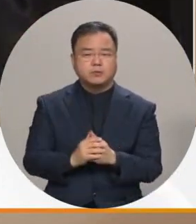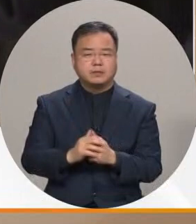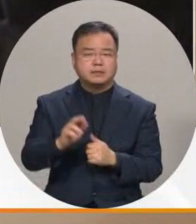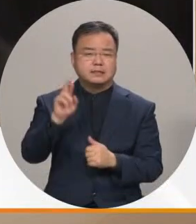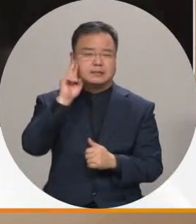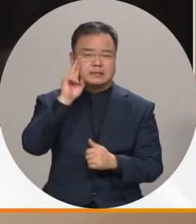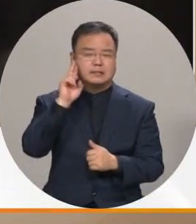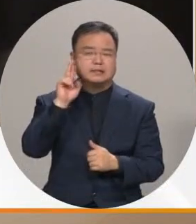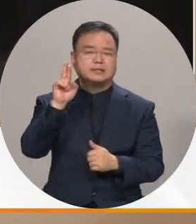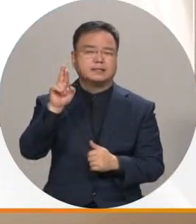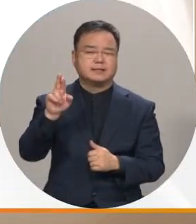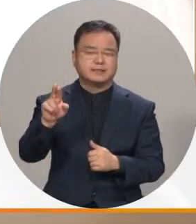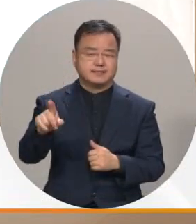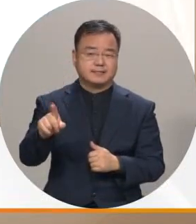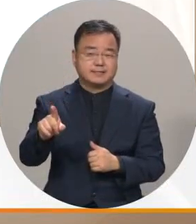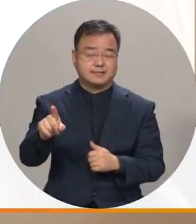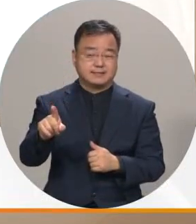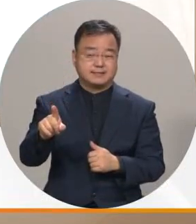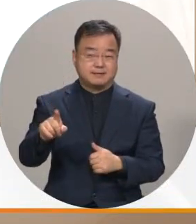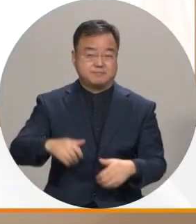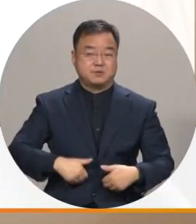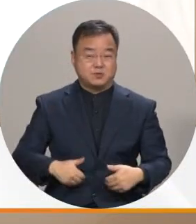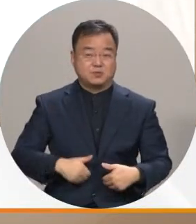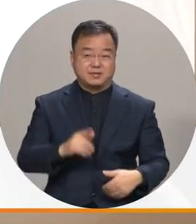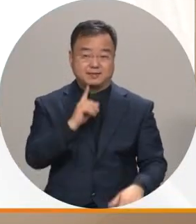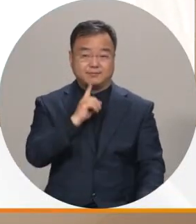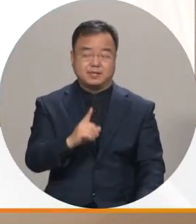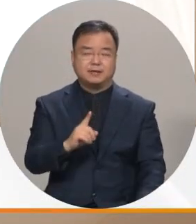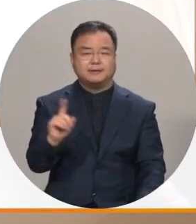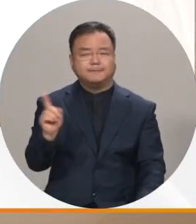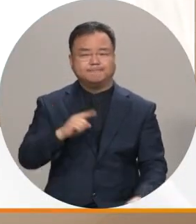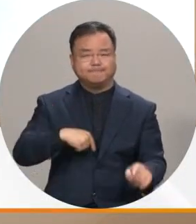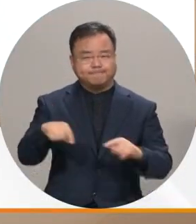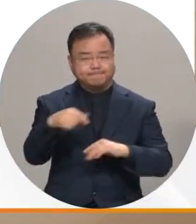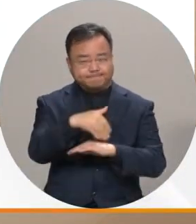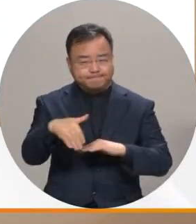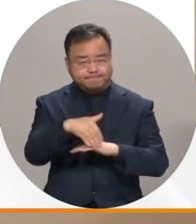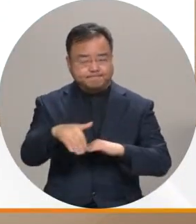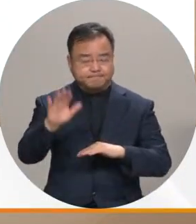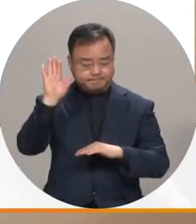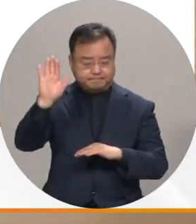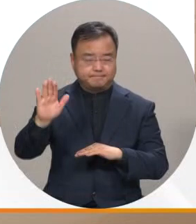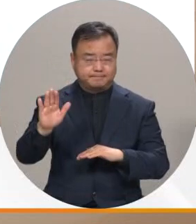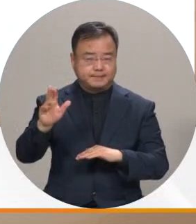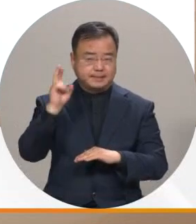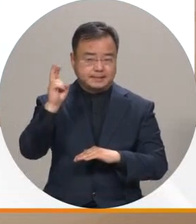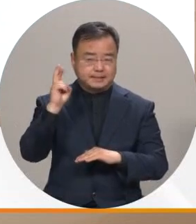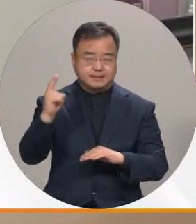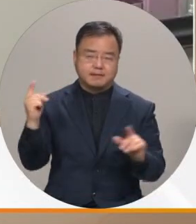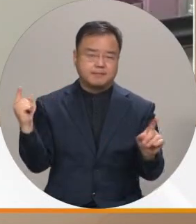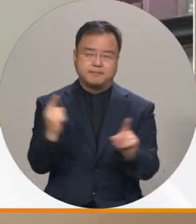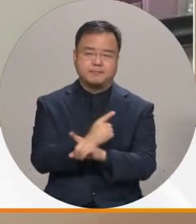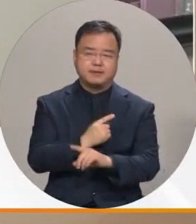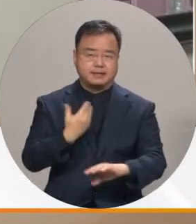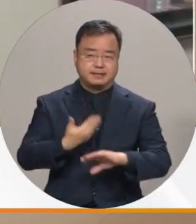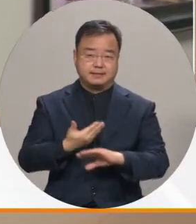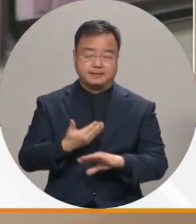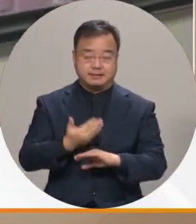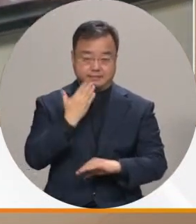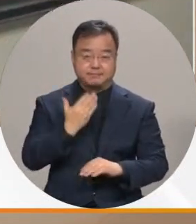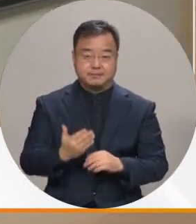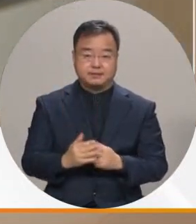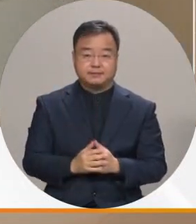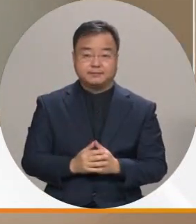나오는 거라고 생각을 합니다 다시 말씀드려서 어떤 정책을 쓰느냐에 따라서 지치가 많이 달라질 수 있기 때문에 그런